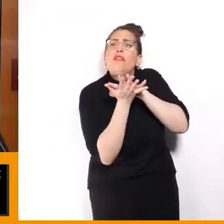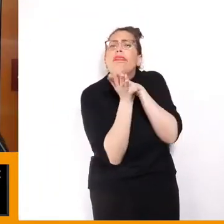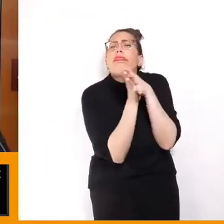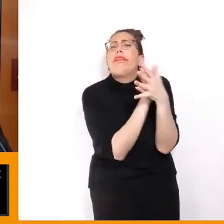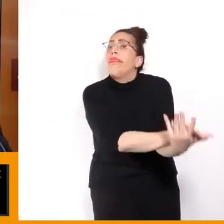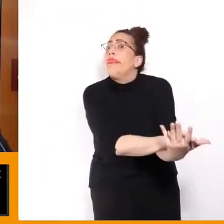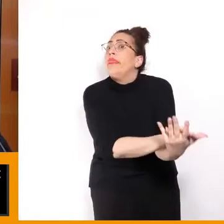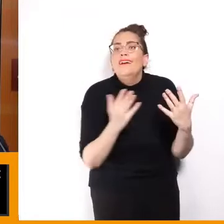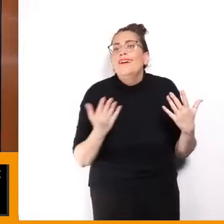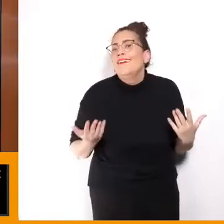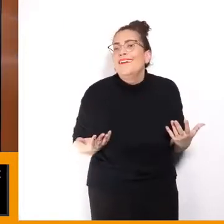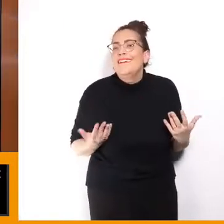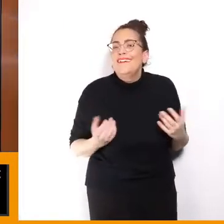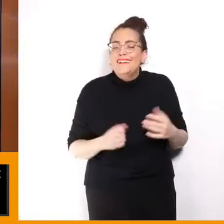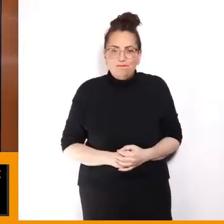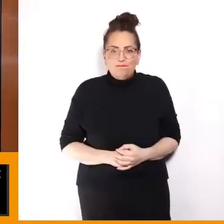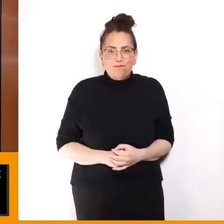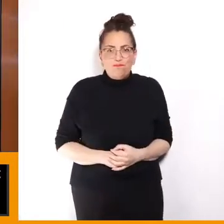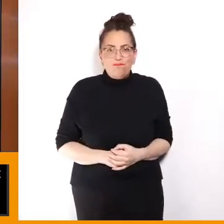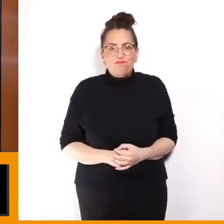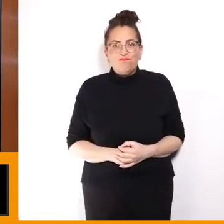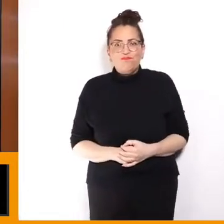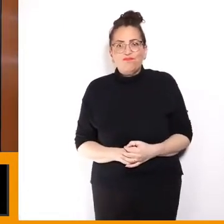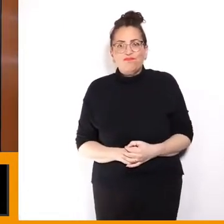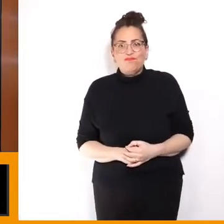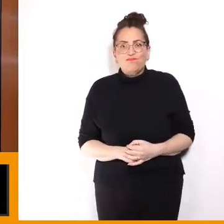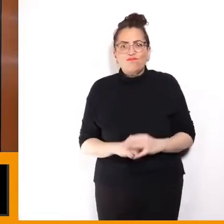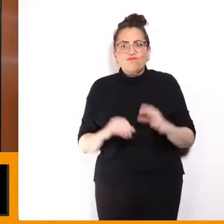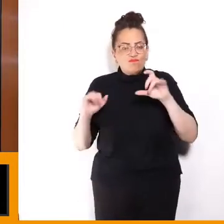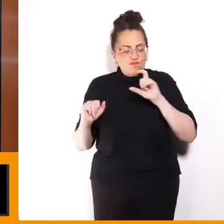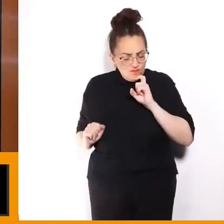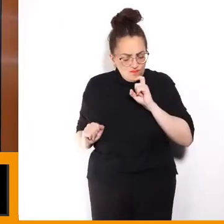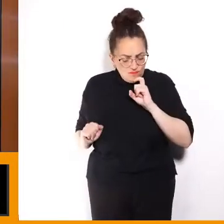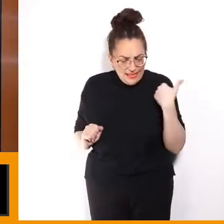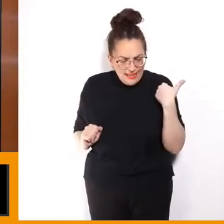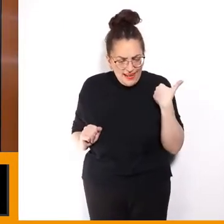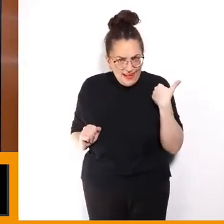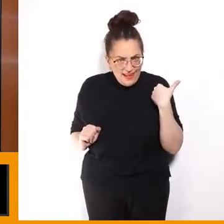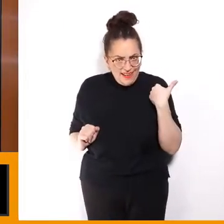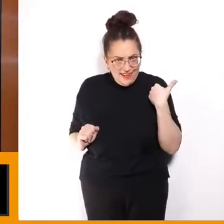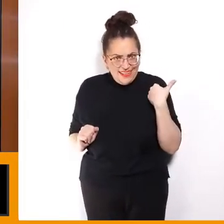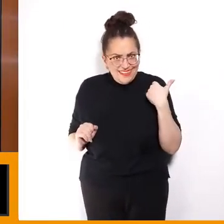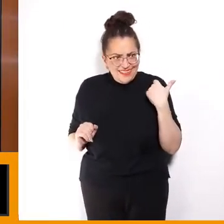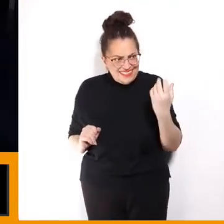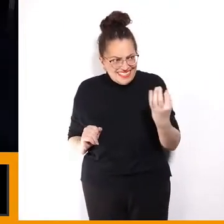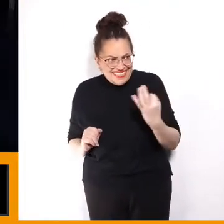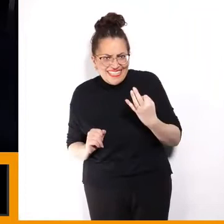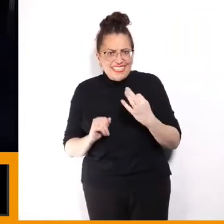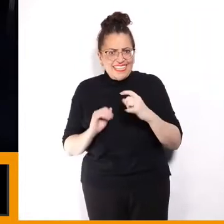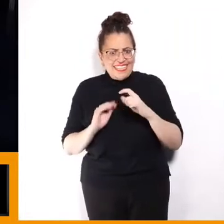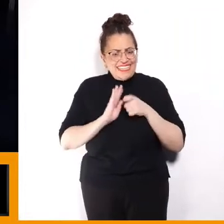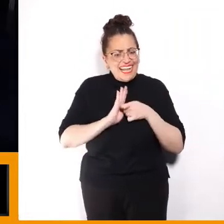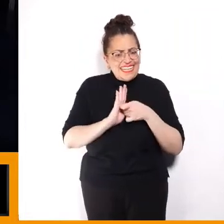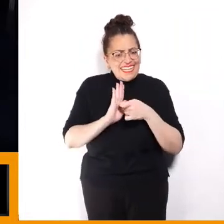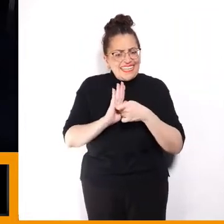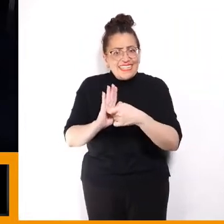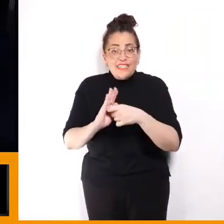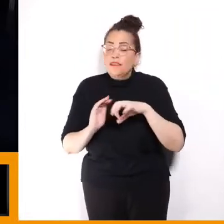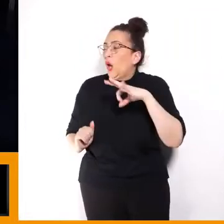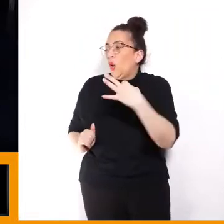veut dire, mais vous l'avez cité évidemment, une programmation aussi. Enfin, Programmation. Si on ne fait pas de programmation